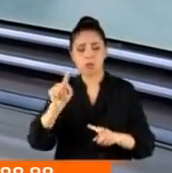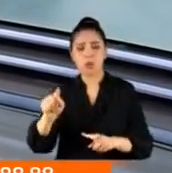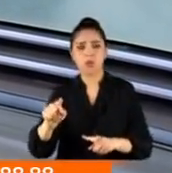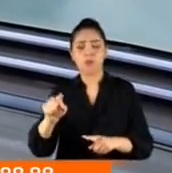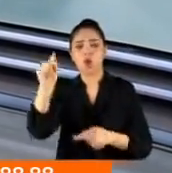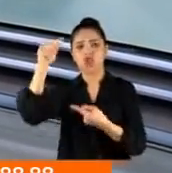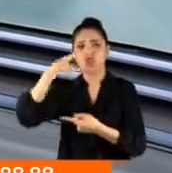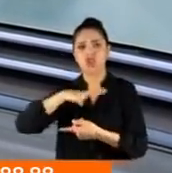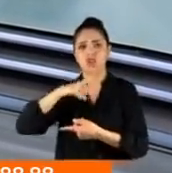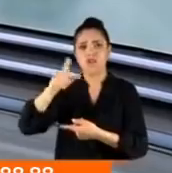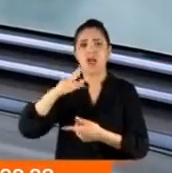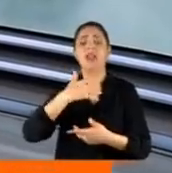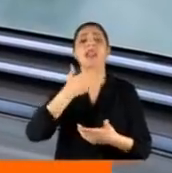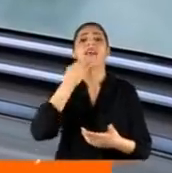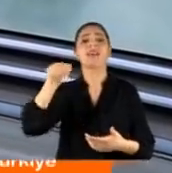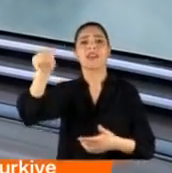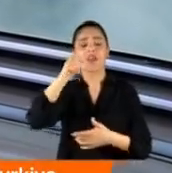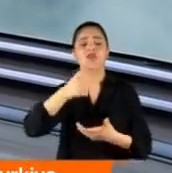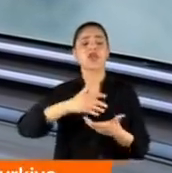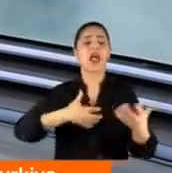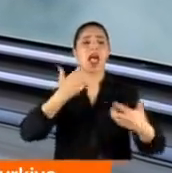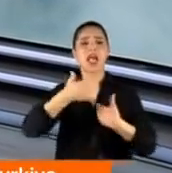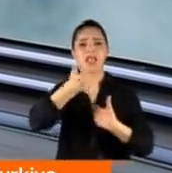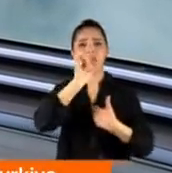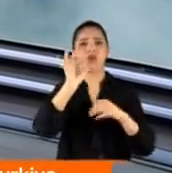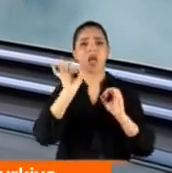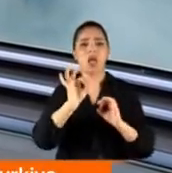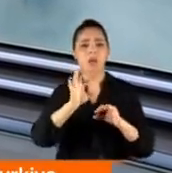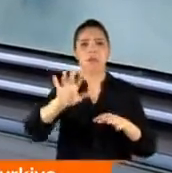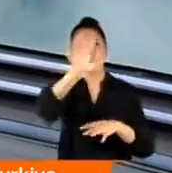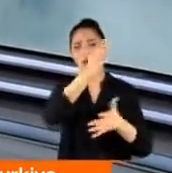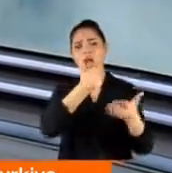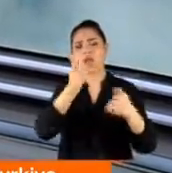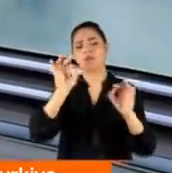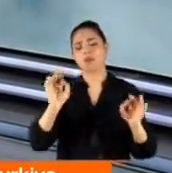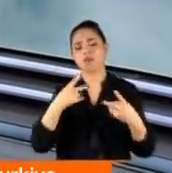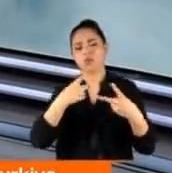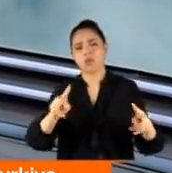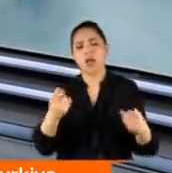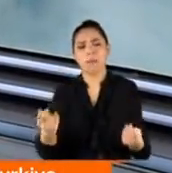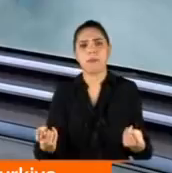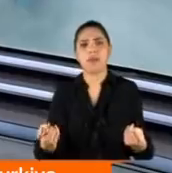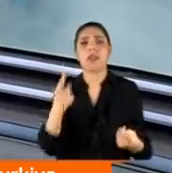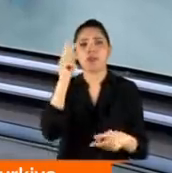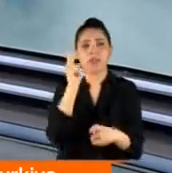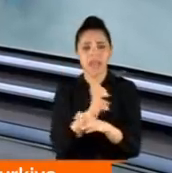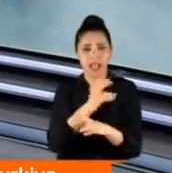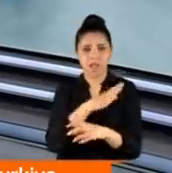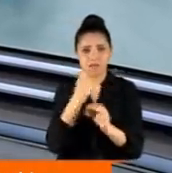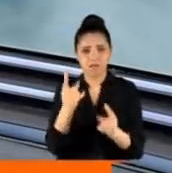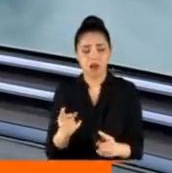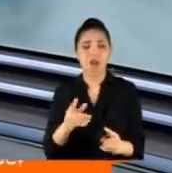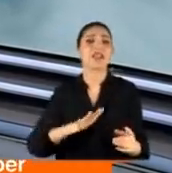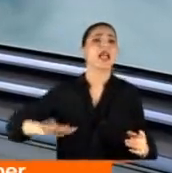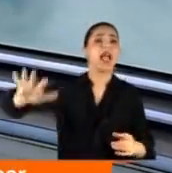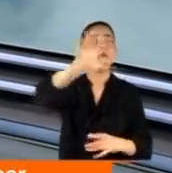şişe. Malum gençler enerji içeceğini su gibi tüketebiliyor ve her yerden bulabilmeniz mümkün. Yani bir tehlike varsa aslında bu